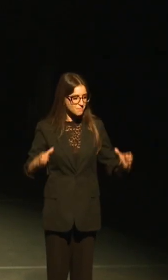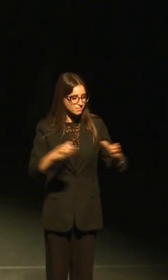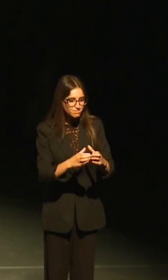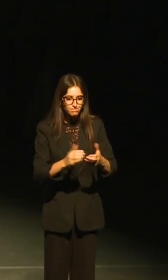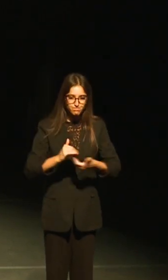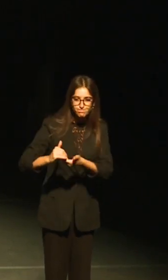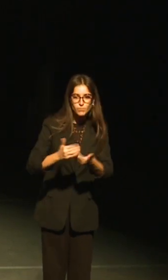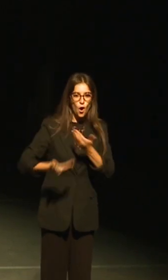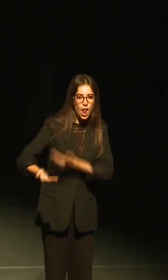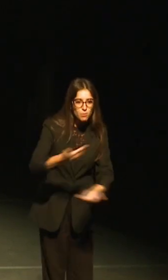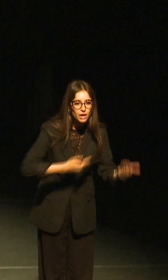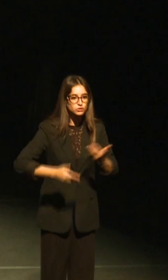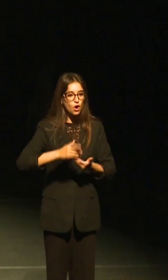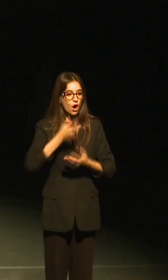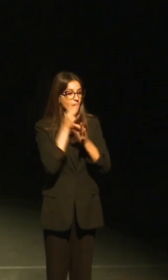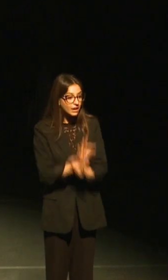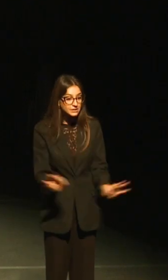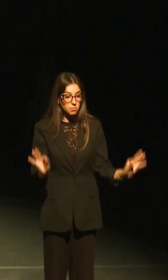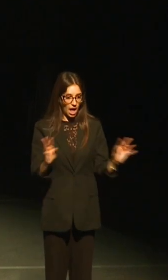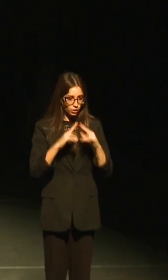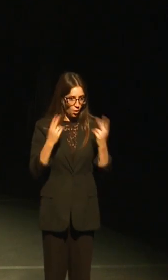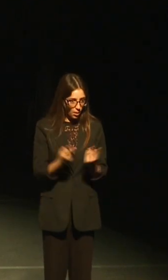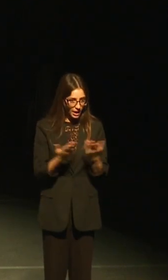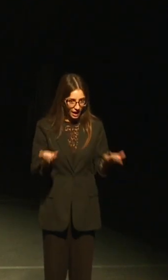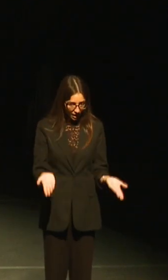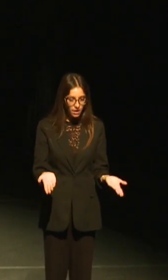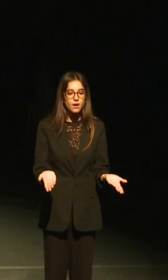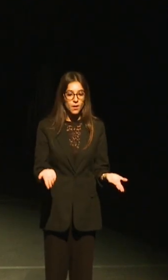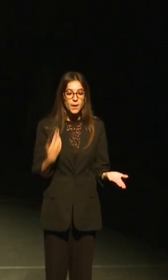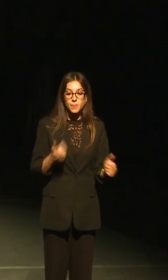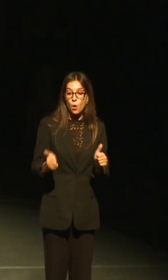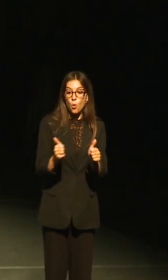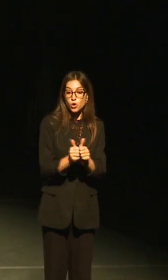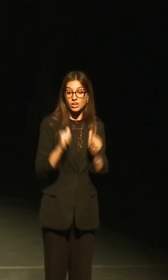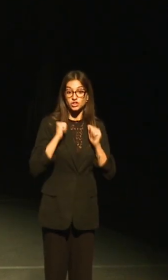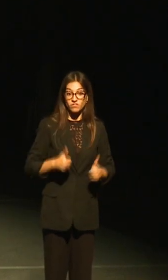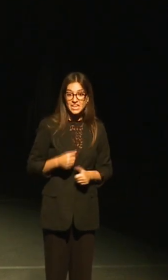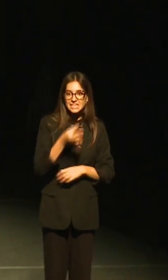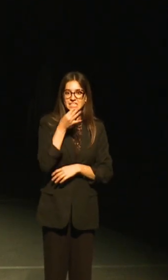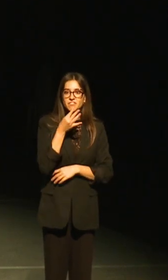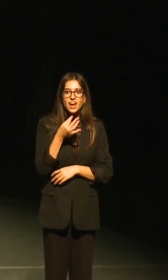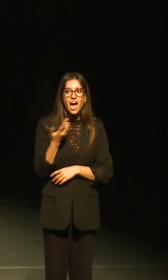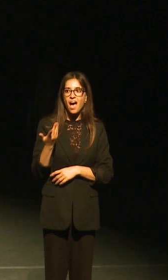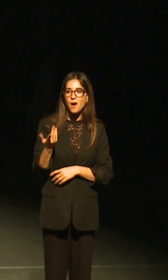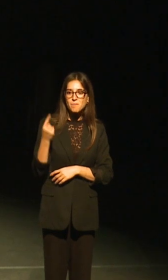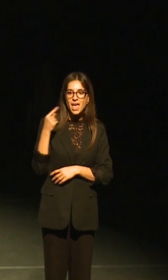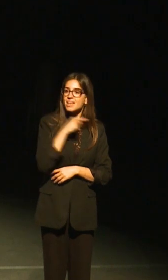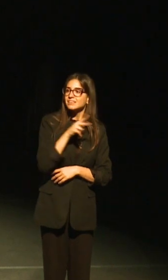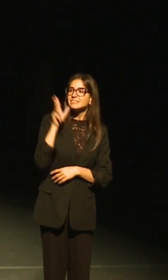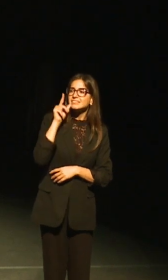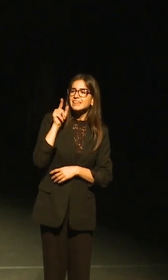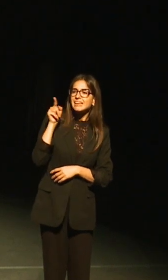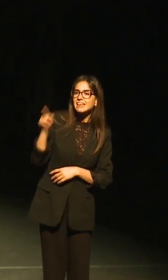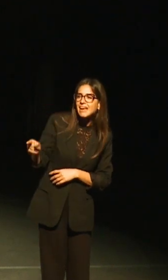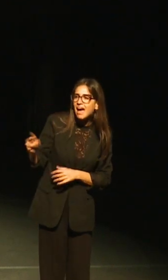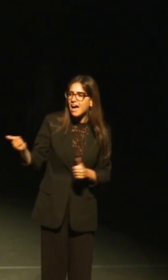dell'Unione civile è che all'Unione civile tu inviti tua nonna e la zia che viene da fuori e si divertono tantissimo a ballare e